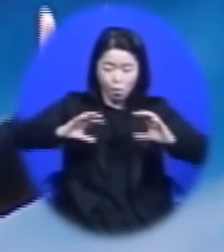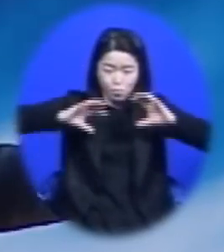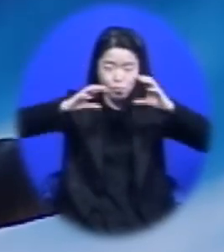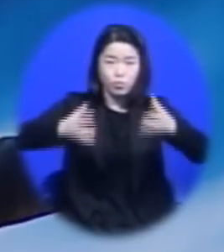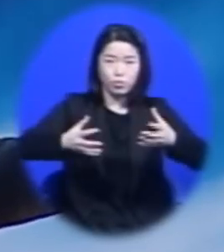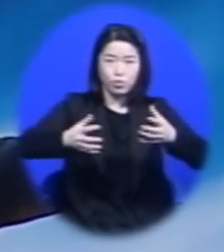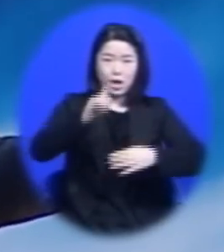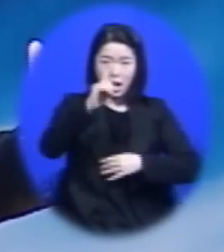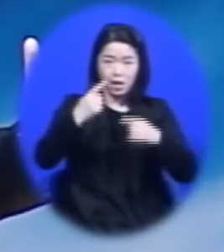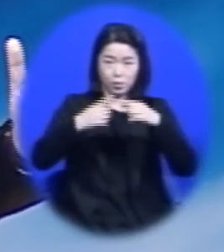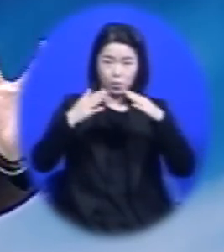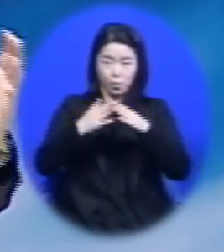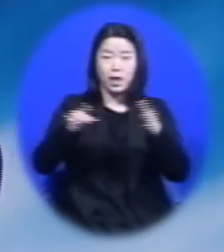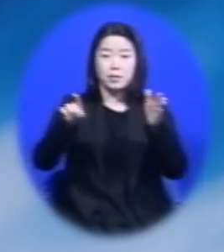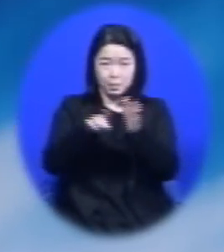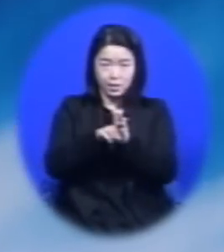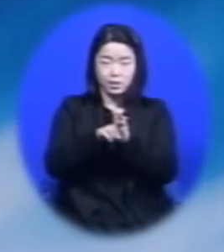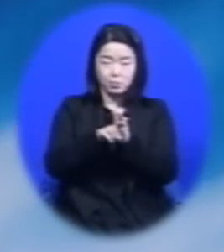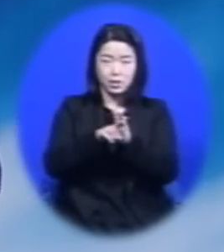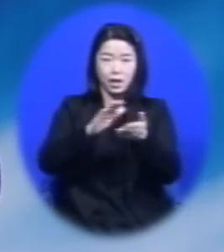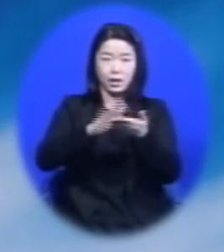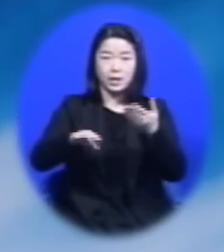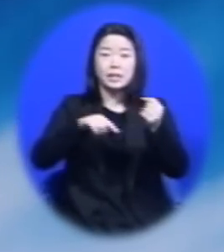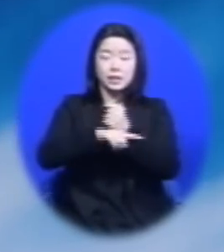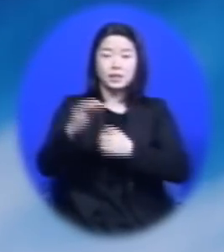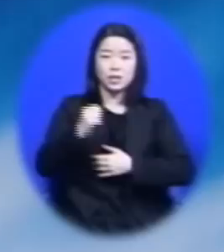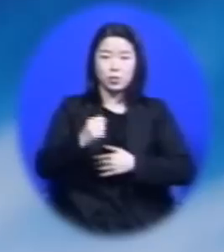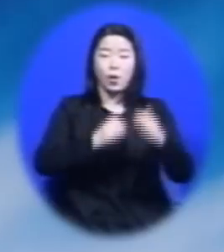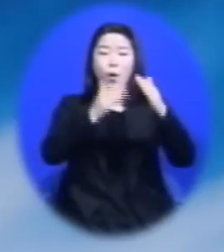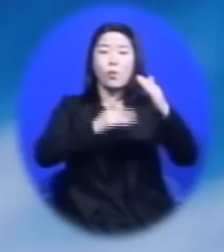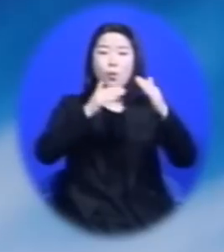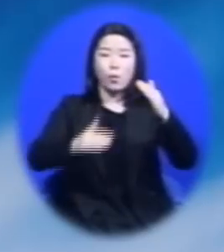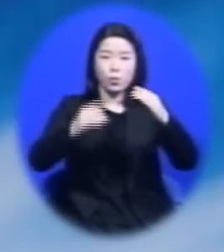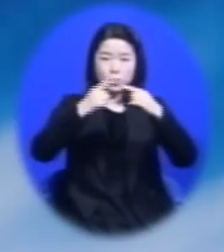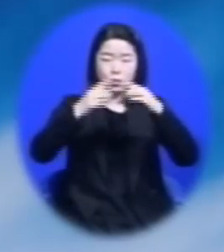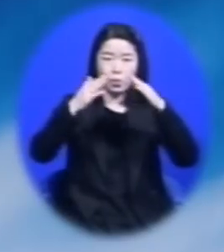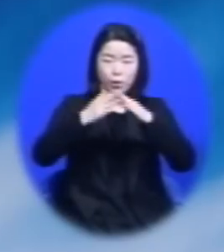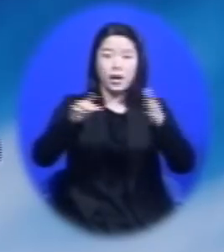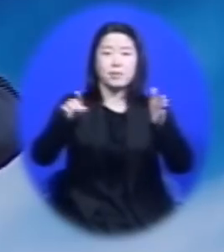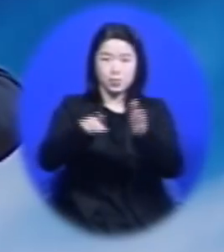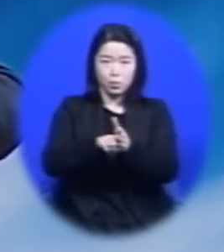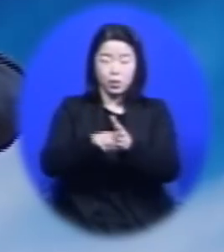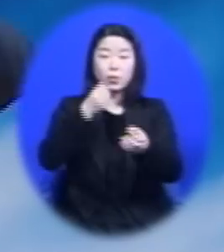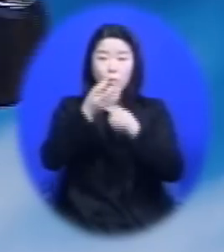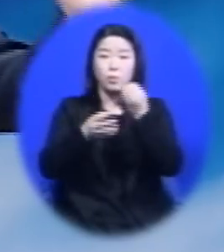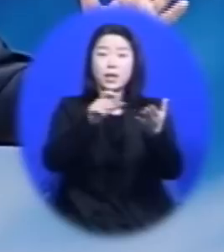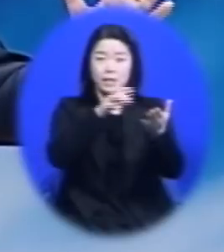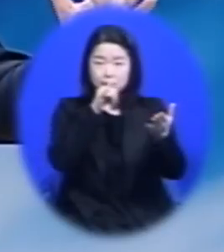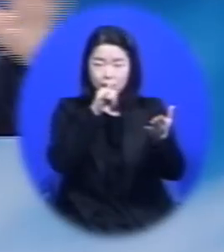고백하셨습니다 그런 뜻으로 공교회를 믿고 이렇게 표현을 했어요 교회는